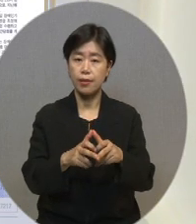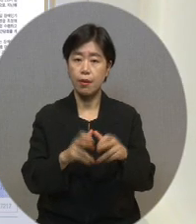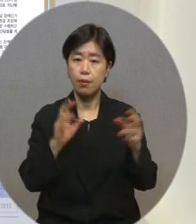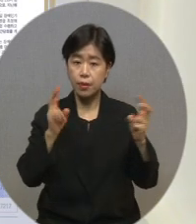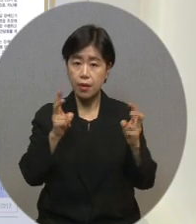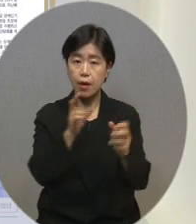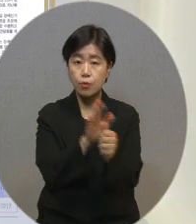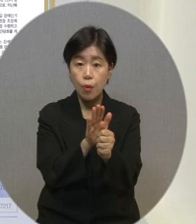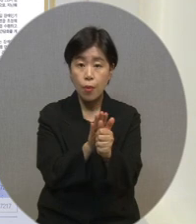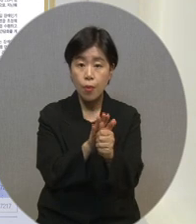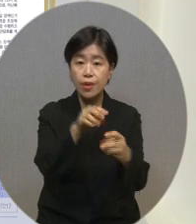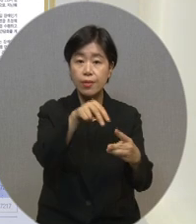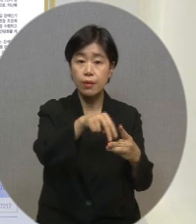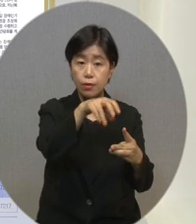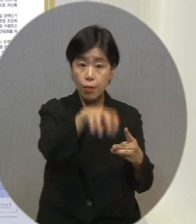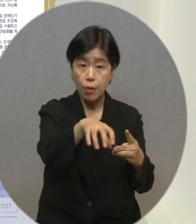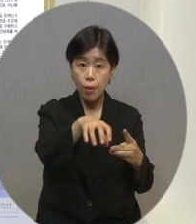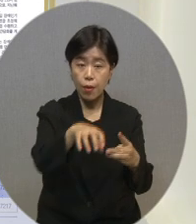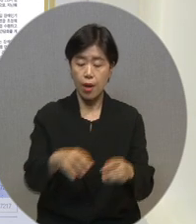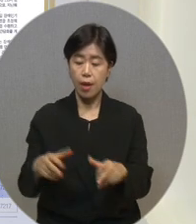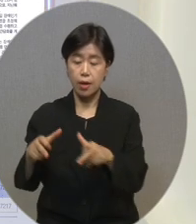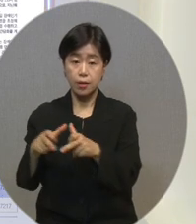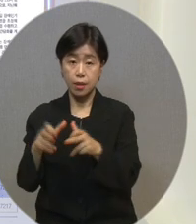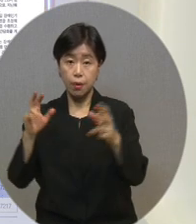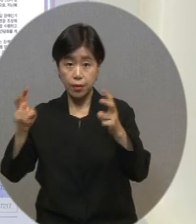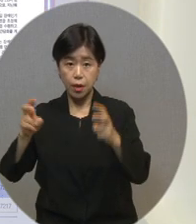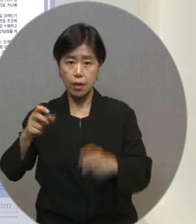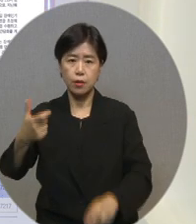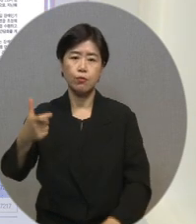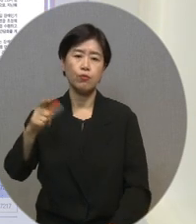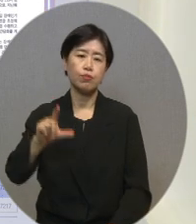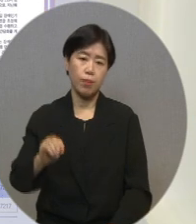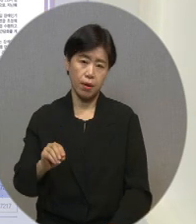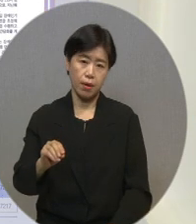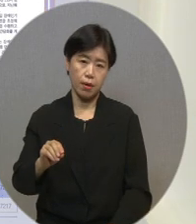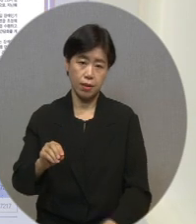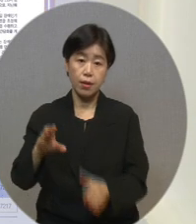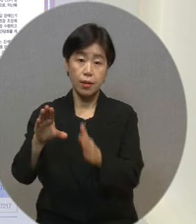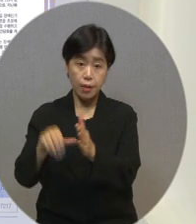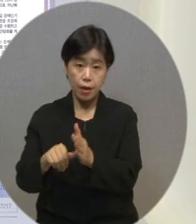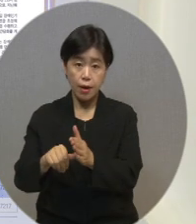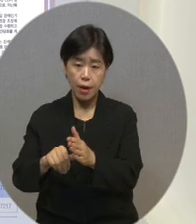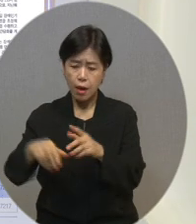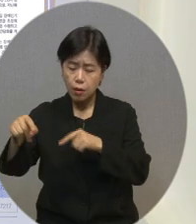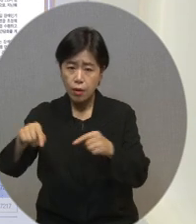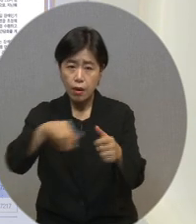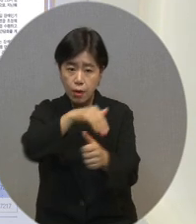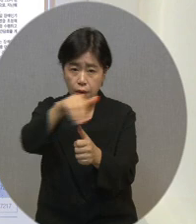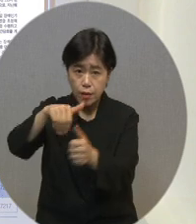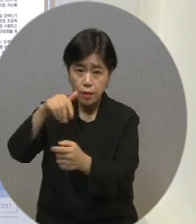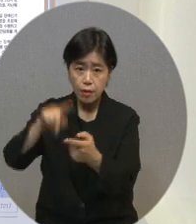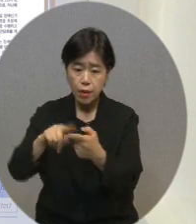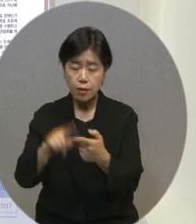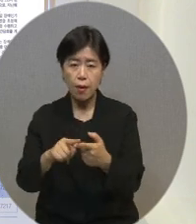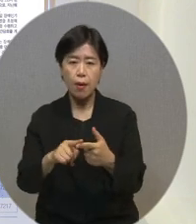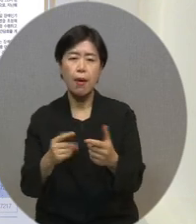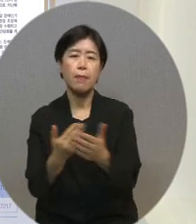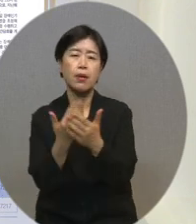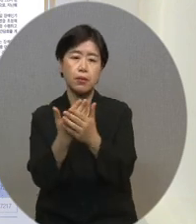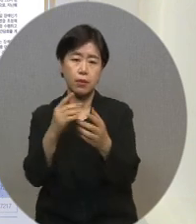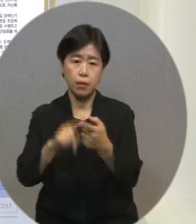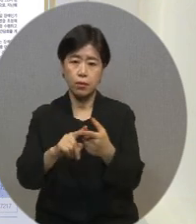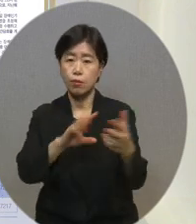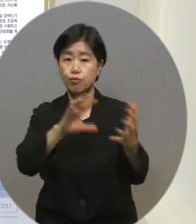센터가이 장애인 기업 16만 시대 경영 현장의이 정책 수요를 파악하고 발전 방안을 논의하는 시간을